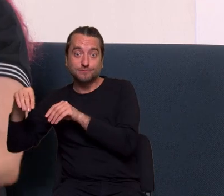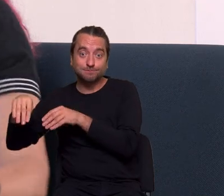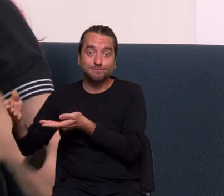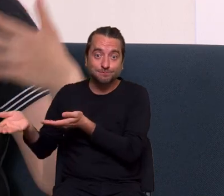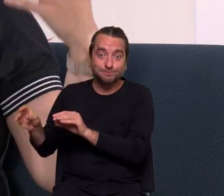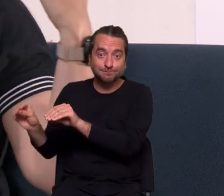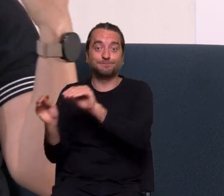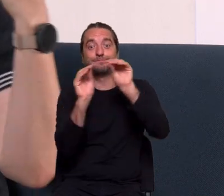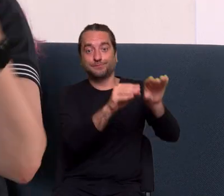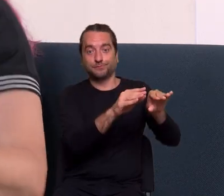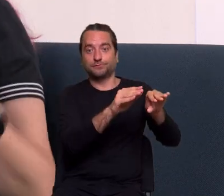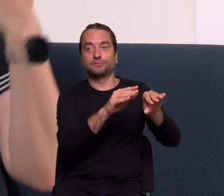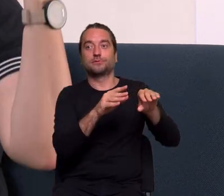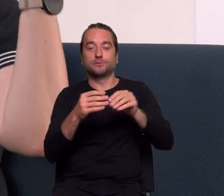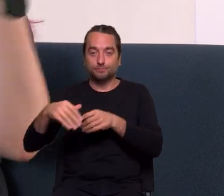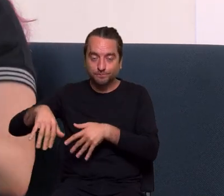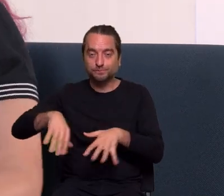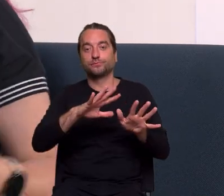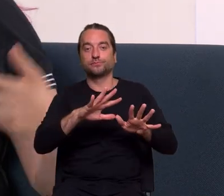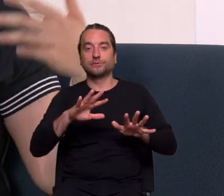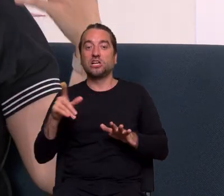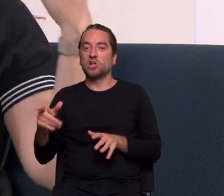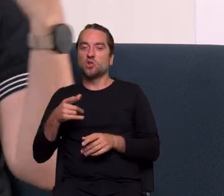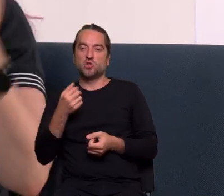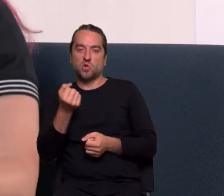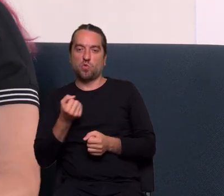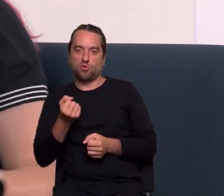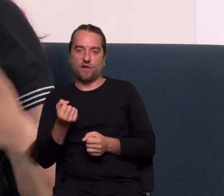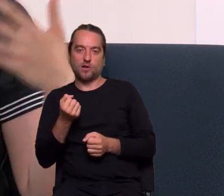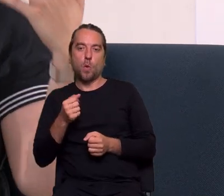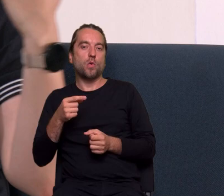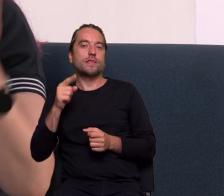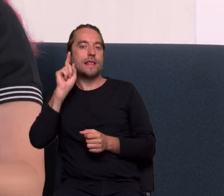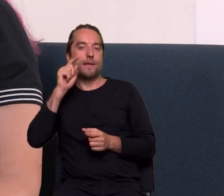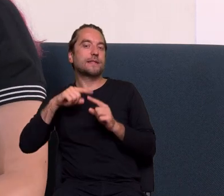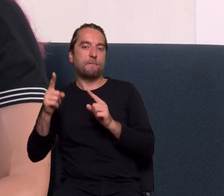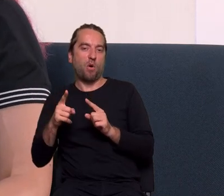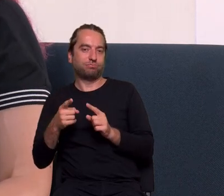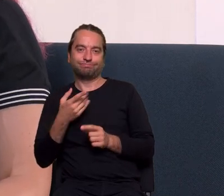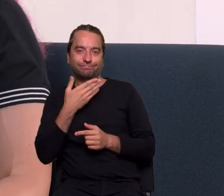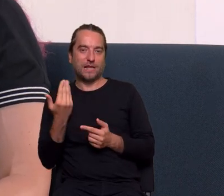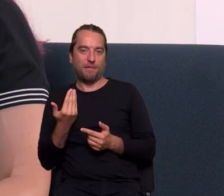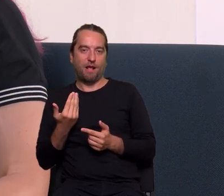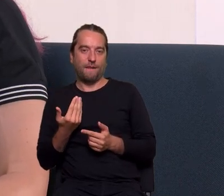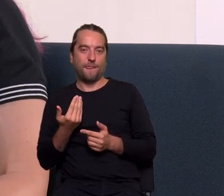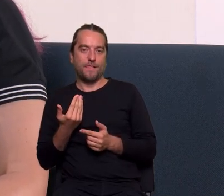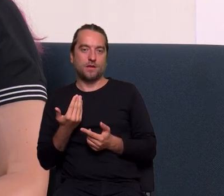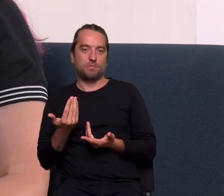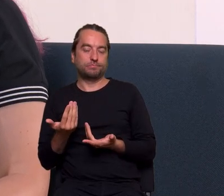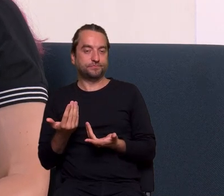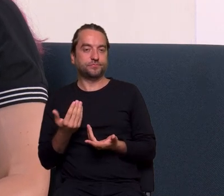właśnie implikuje, to po implikuje, że już nie ma tego właściciela, że możemy z tym coś zrobić, że to zostało właśnie... Rozgrzeszamy się. Tak.